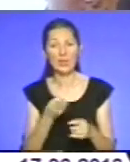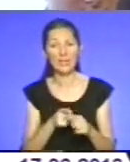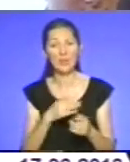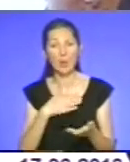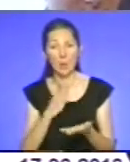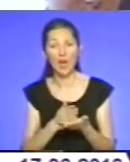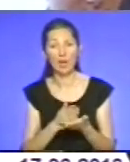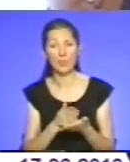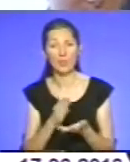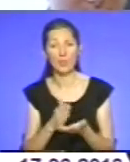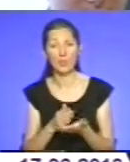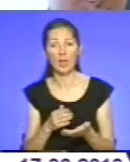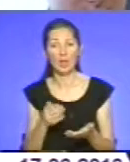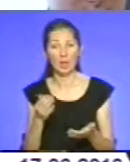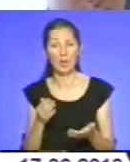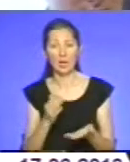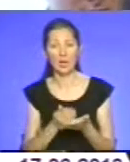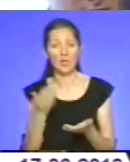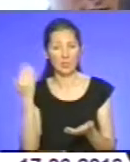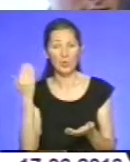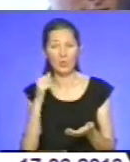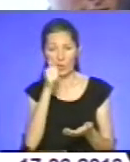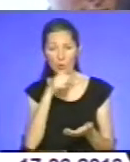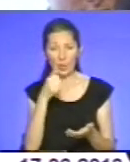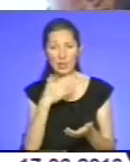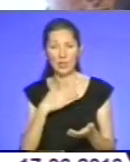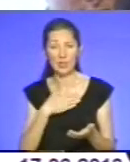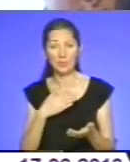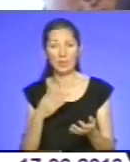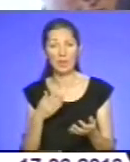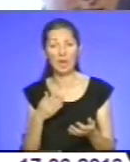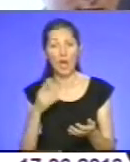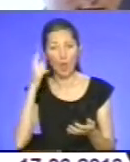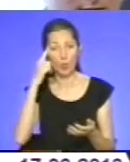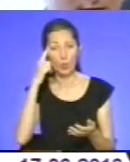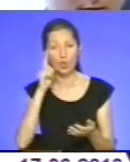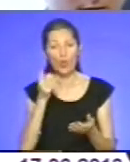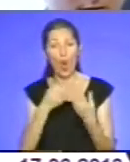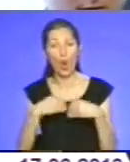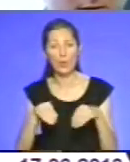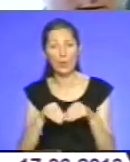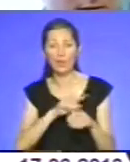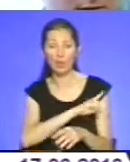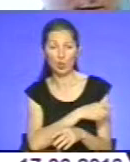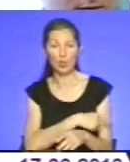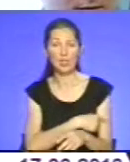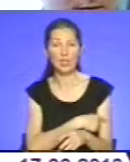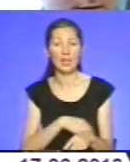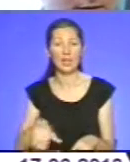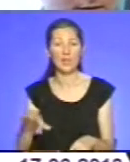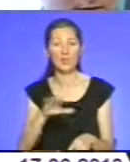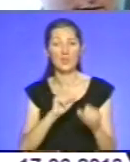нас накопилось за попередні роки нашої незалежності. Але думаю, що об'єднавши зусилля всіх